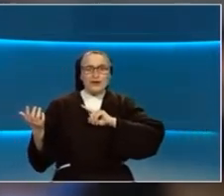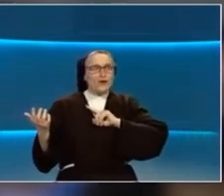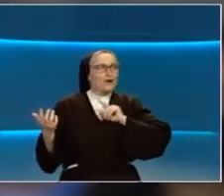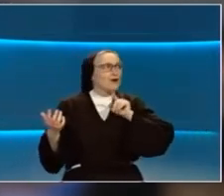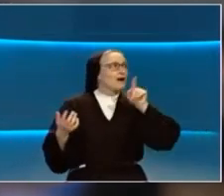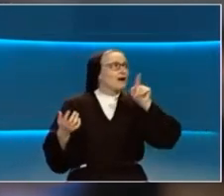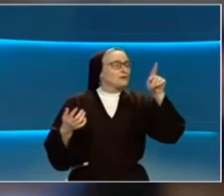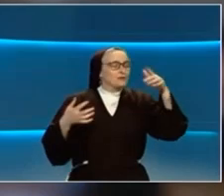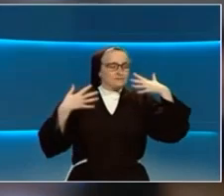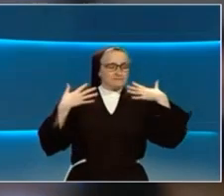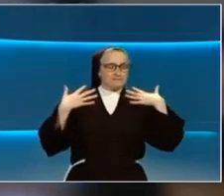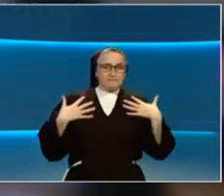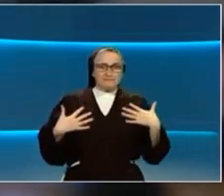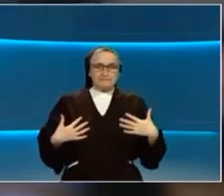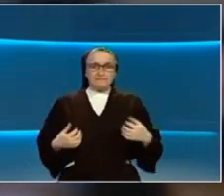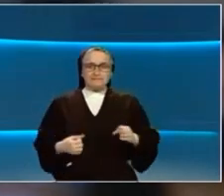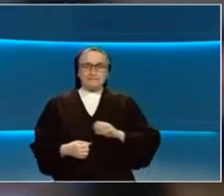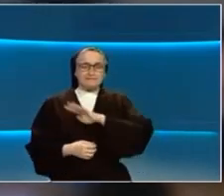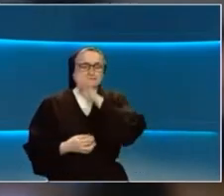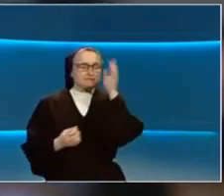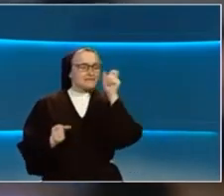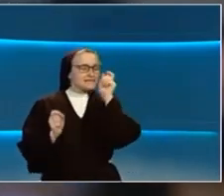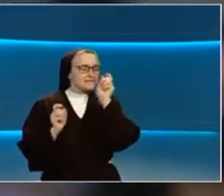majestatem decore mi